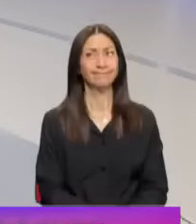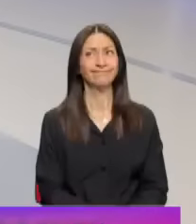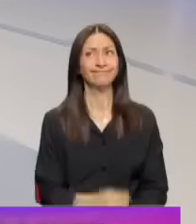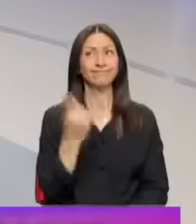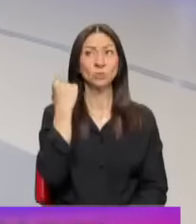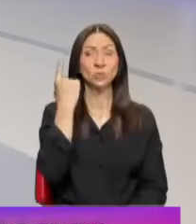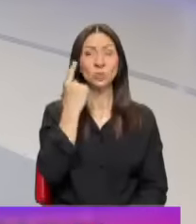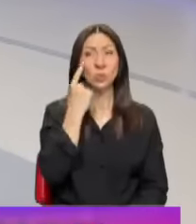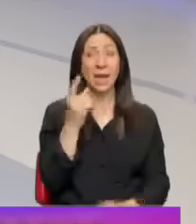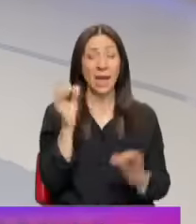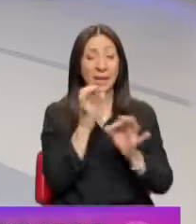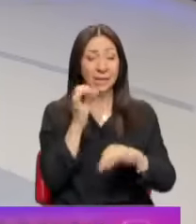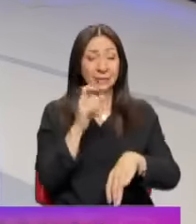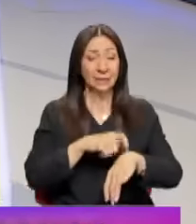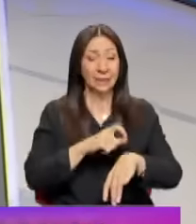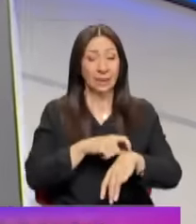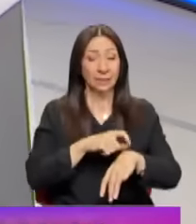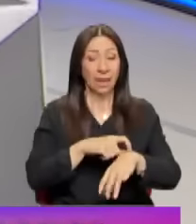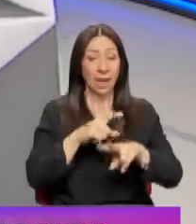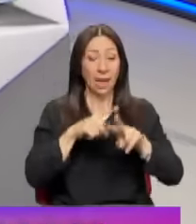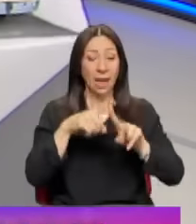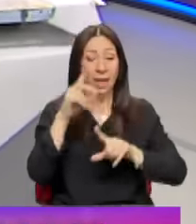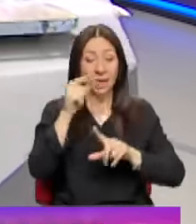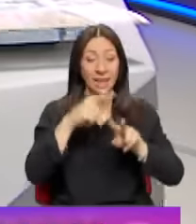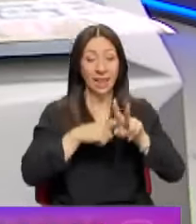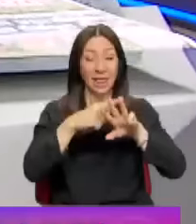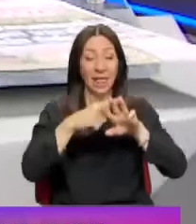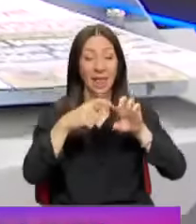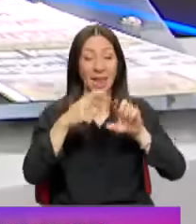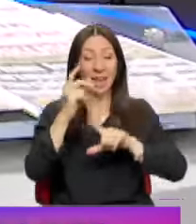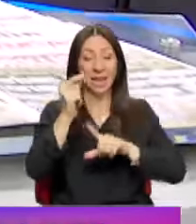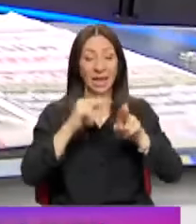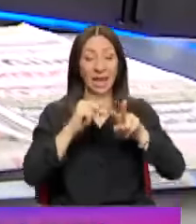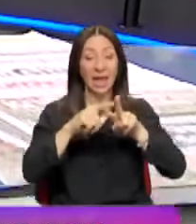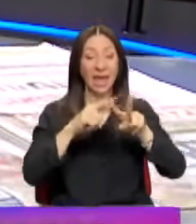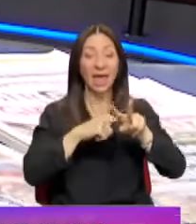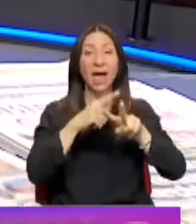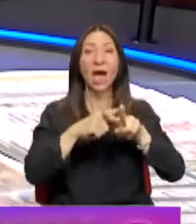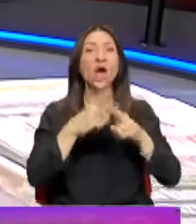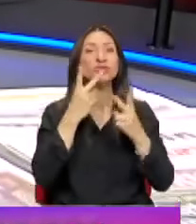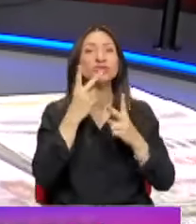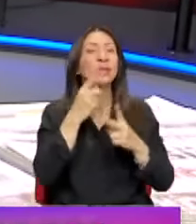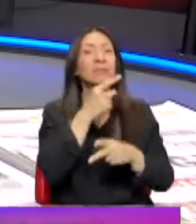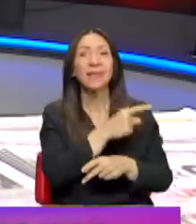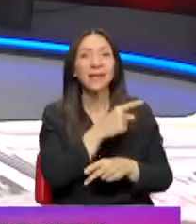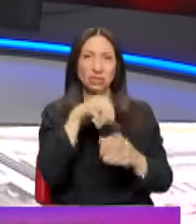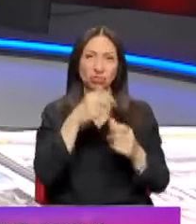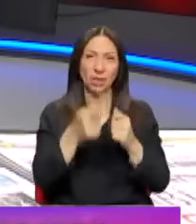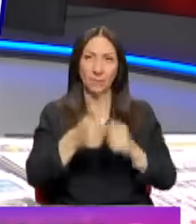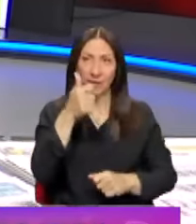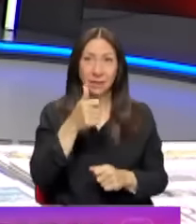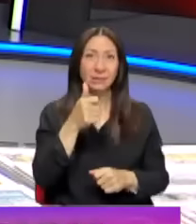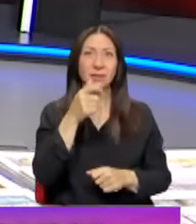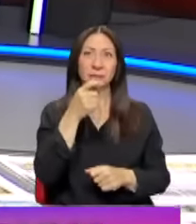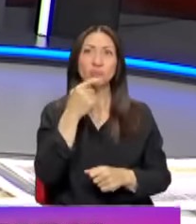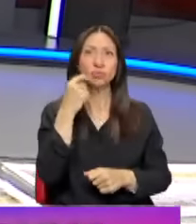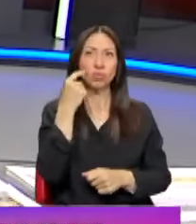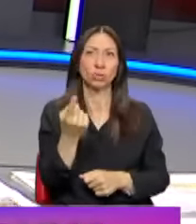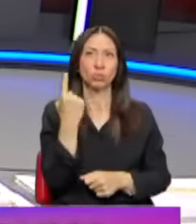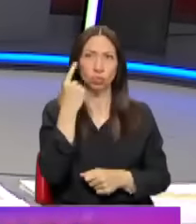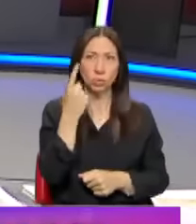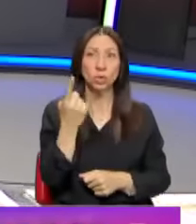Dün itibariyle erken saatlerde Ali Yerlikaya'nın açıkladığı kaza bilançosunu ekrana taşımıştık, sizlere